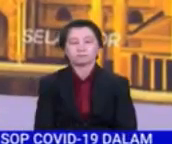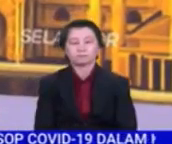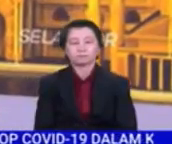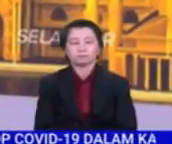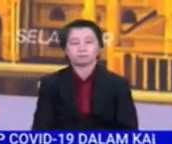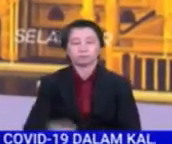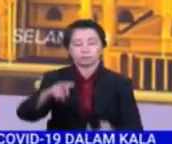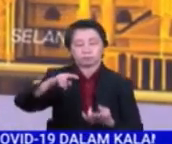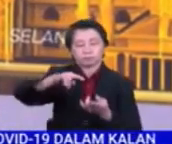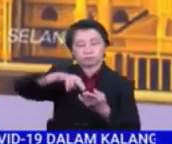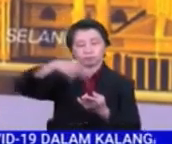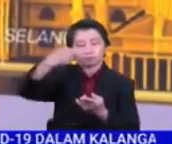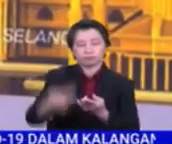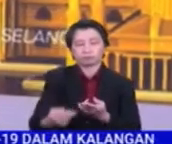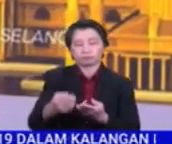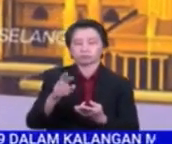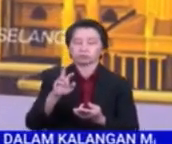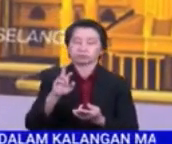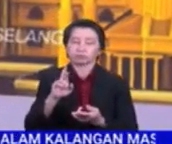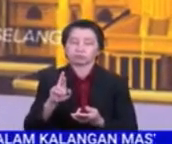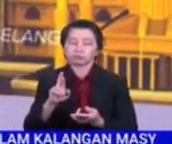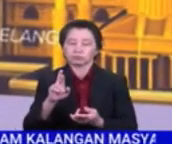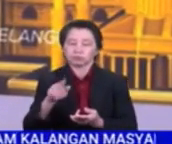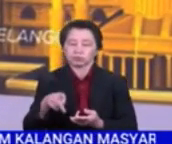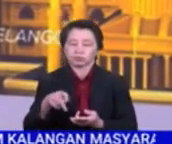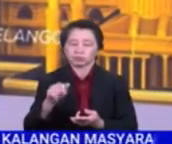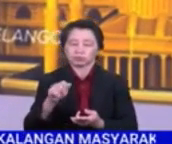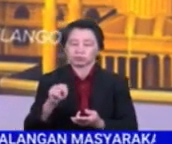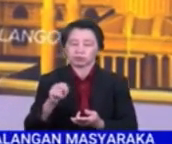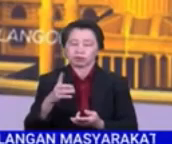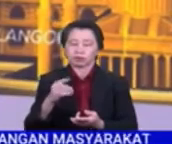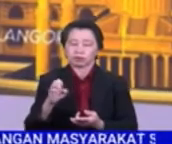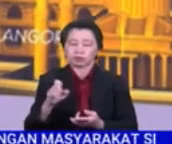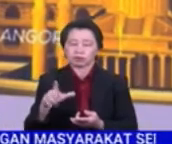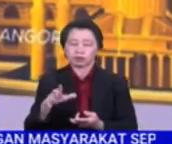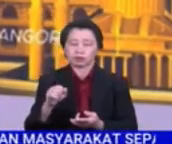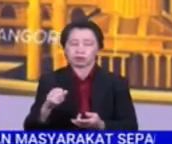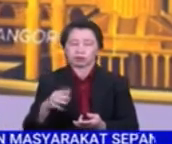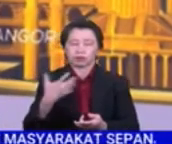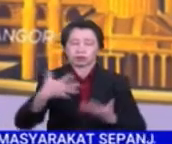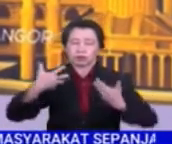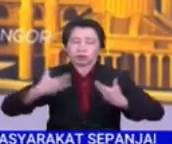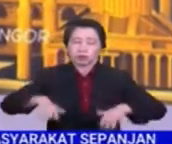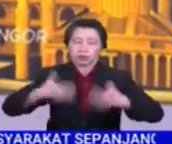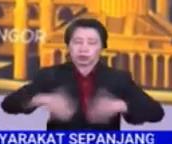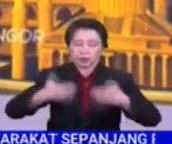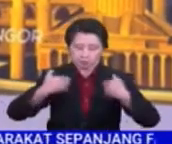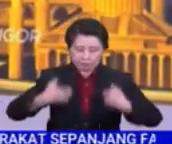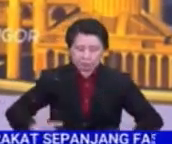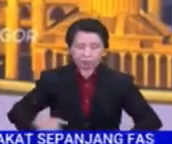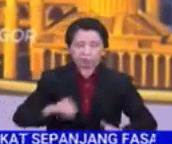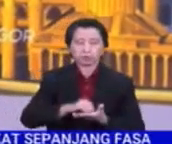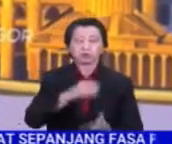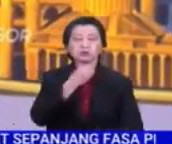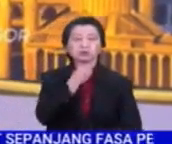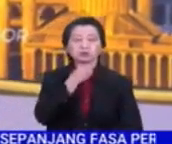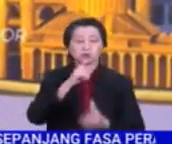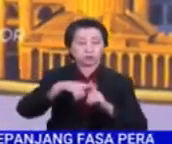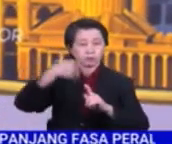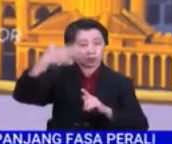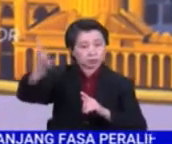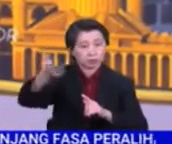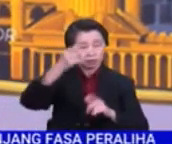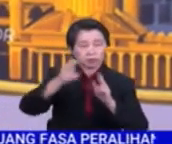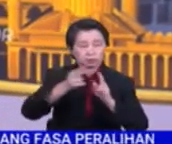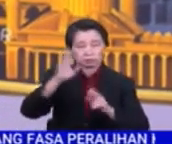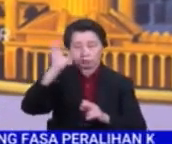Ratu Terjun Negara Dato' Pandilela Rinong bakal menyertai satu kejohanan pemanas badan di Ipoh Perak bulan depan. Ia sebagai antara usaha